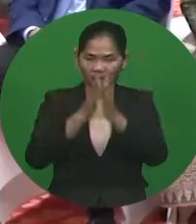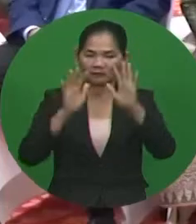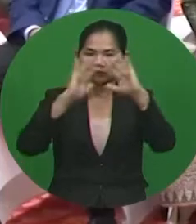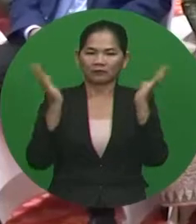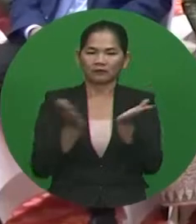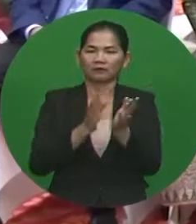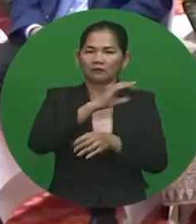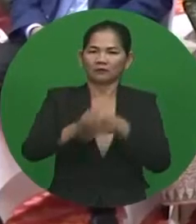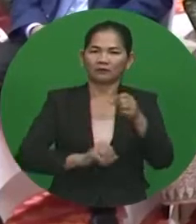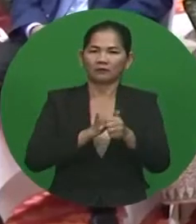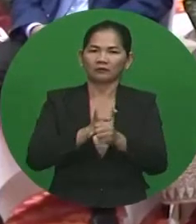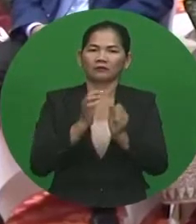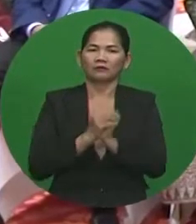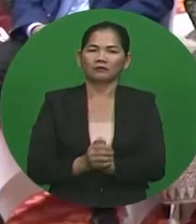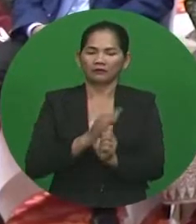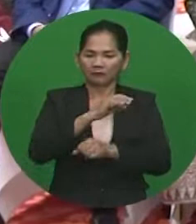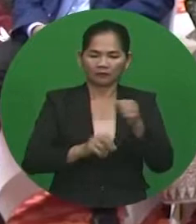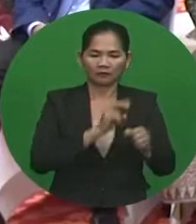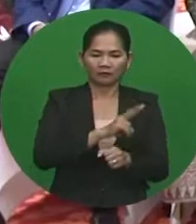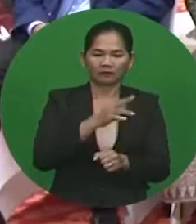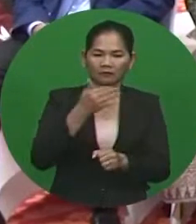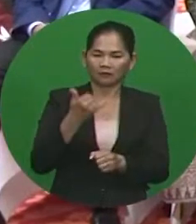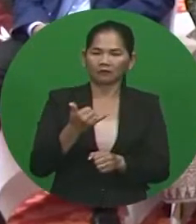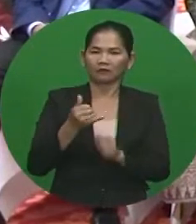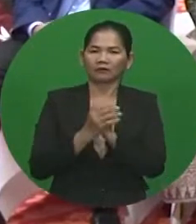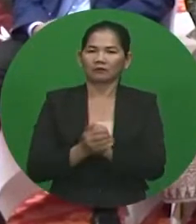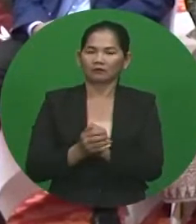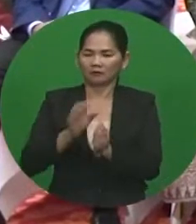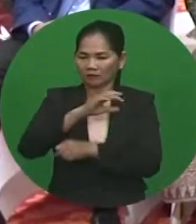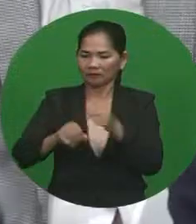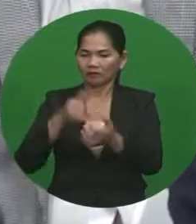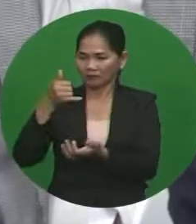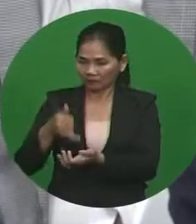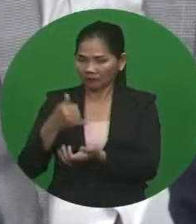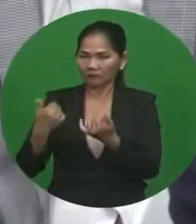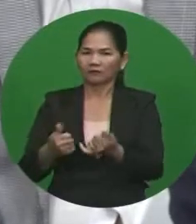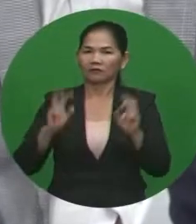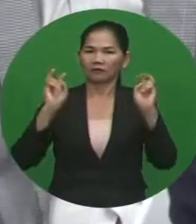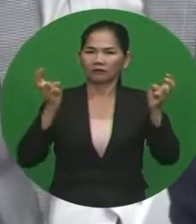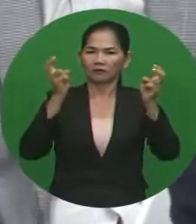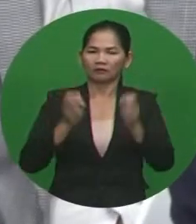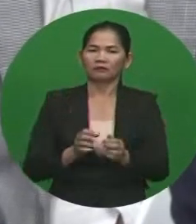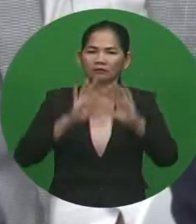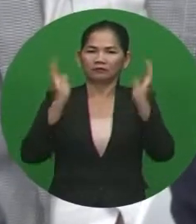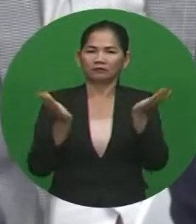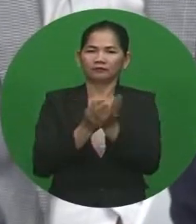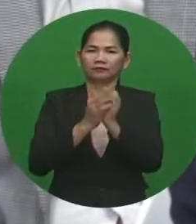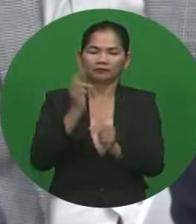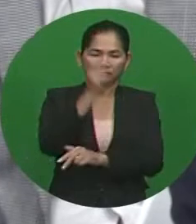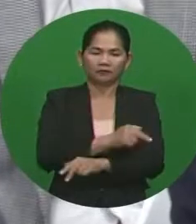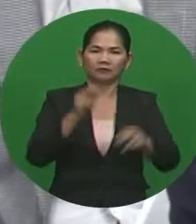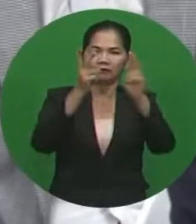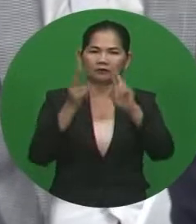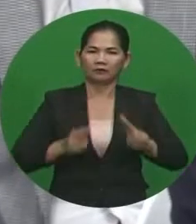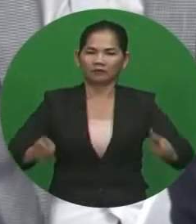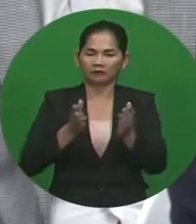លជារៀងរាល់ឆ្នាំចាប់តាំងពីឆ្នាំ2016មកហើយសម្រាប់ឆ្នាំនេះធ្វើឡើងក្រោមប្រធានបទជាសកលនៃទិវាអន្តរជា